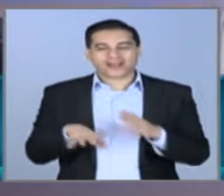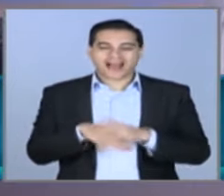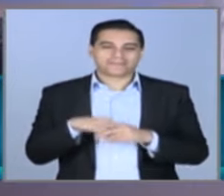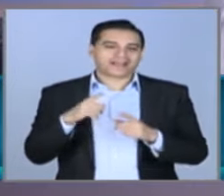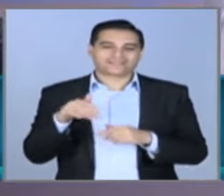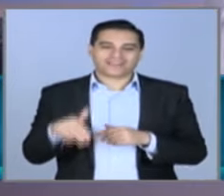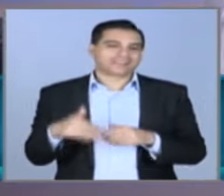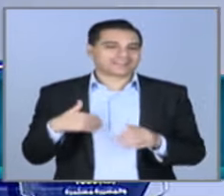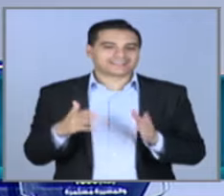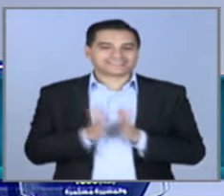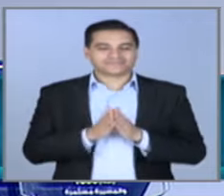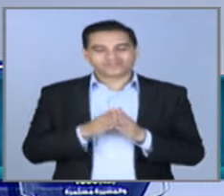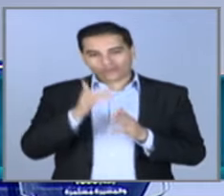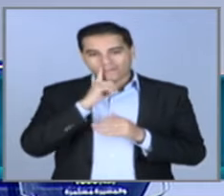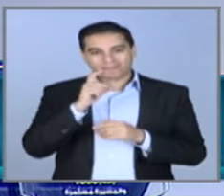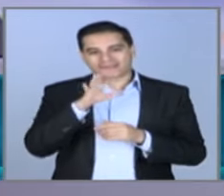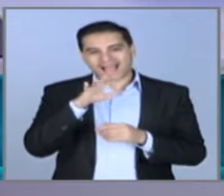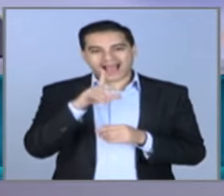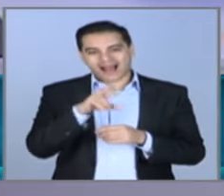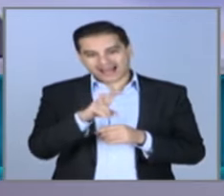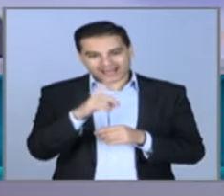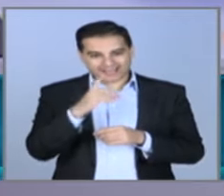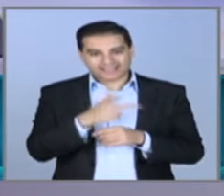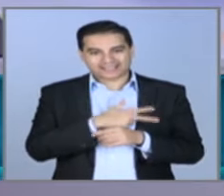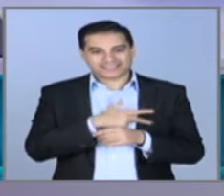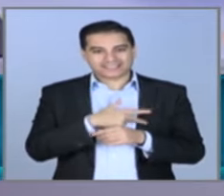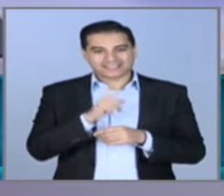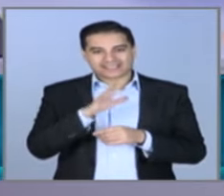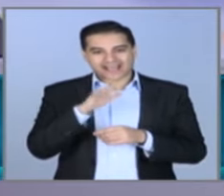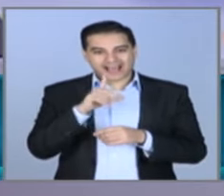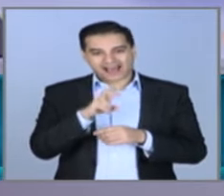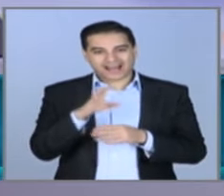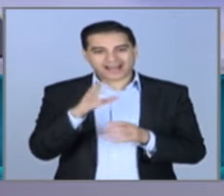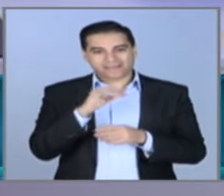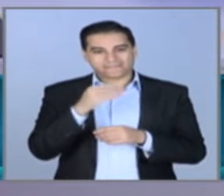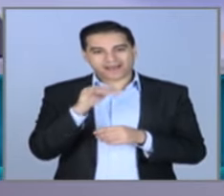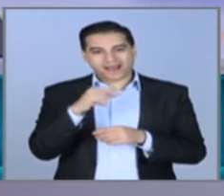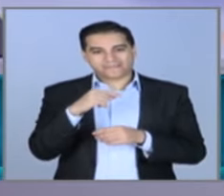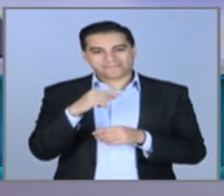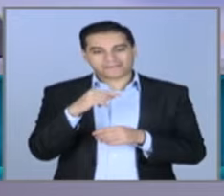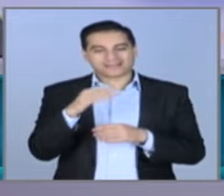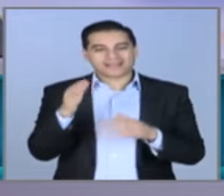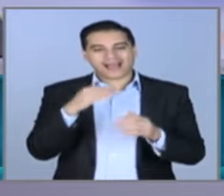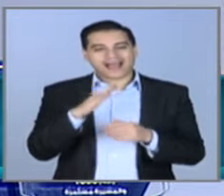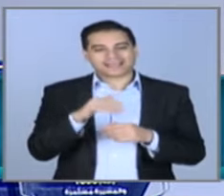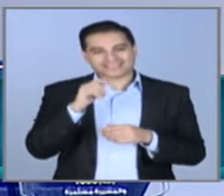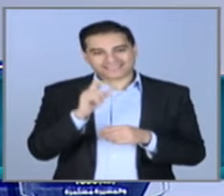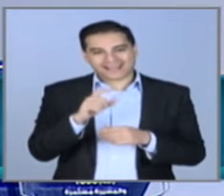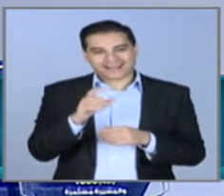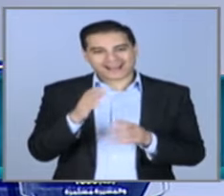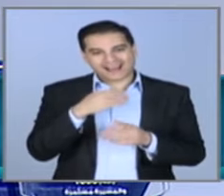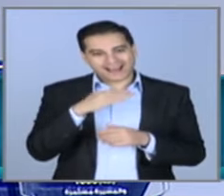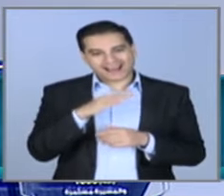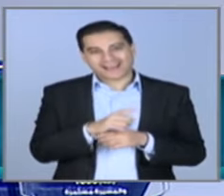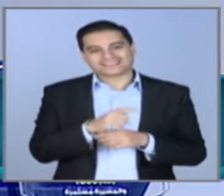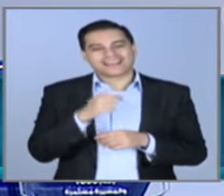هدف. مدام نهله، الاسم نهله محمد حسان حسن. نهلة محمد حسان